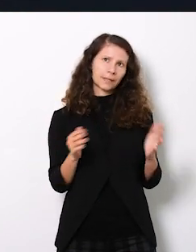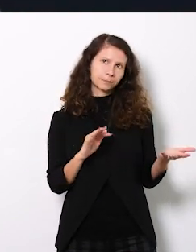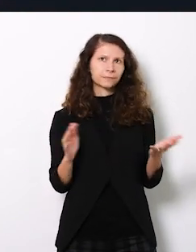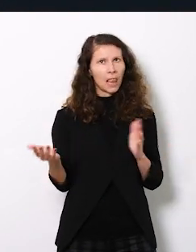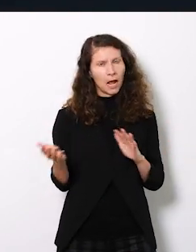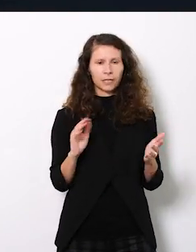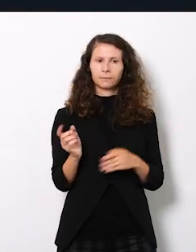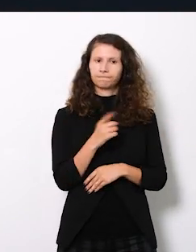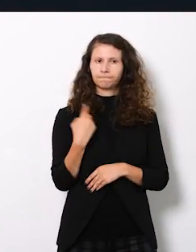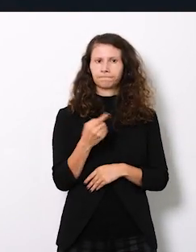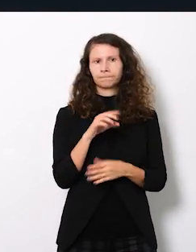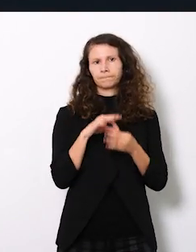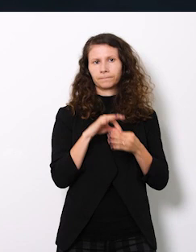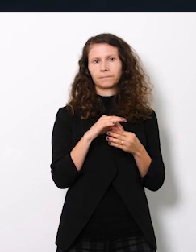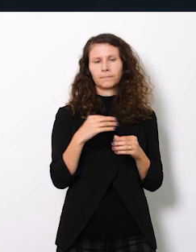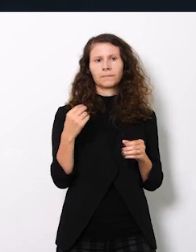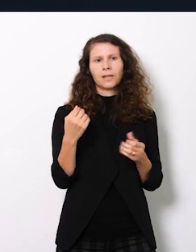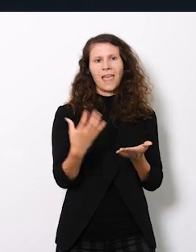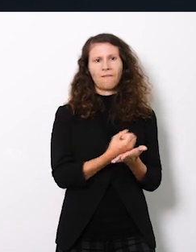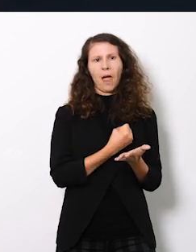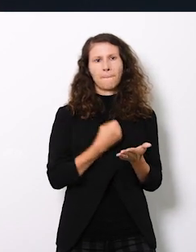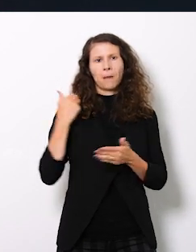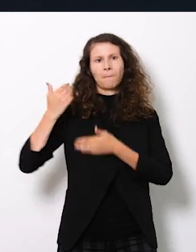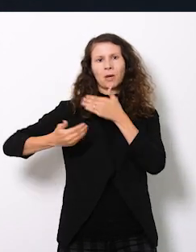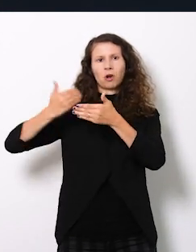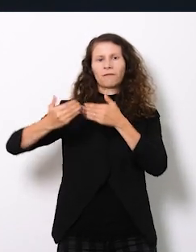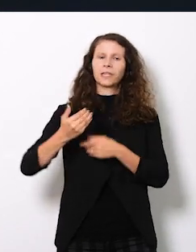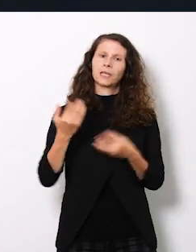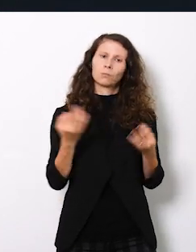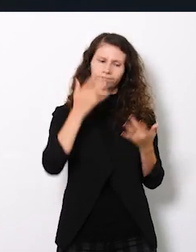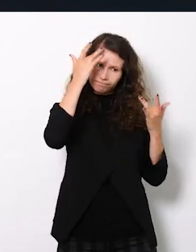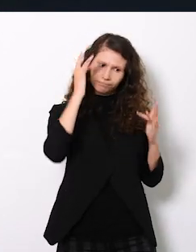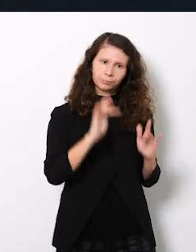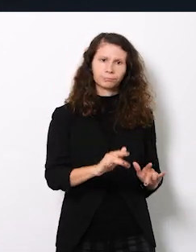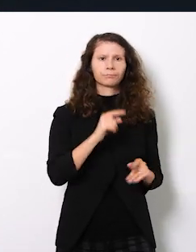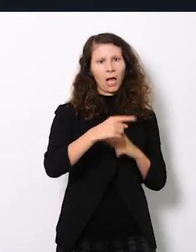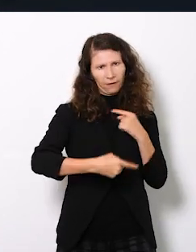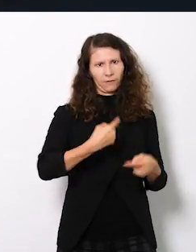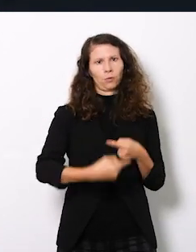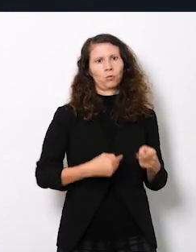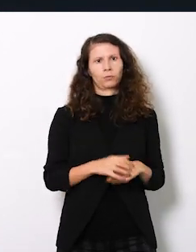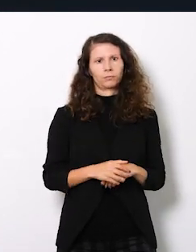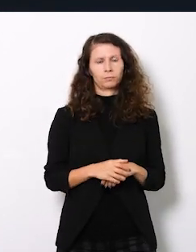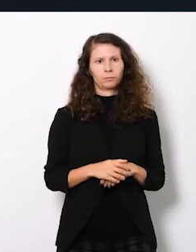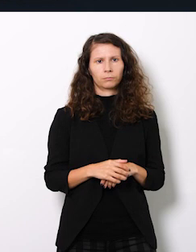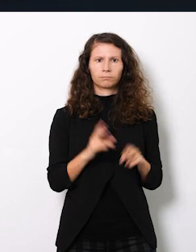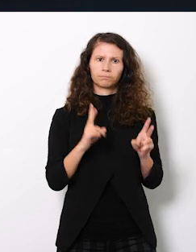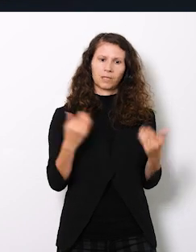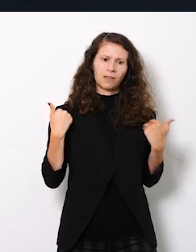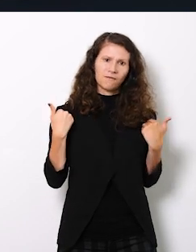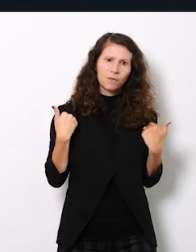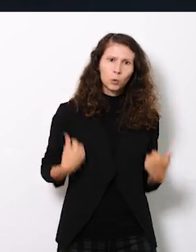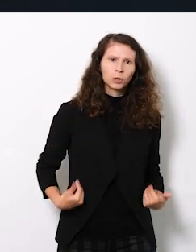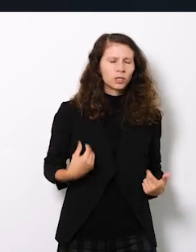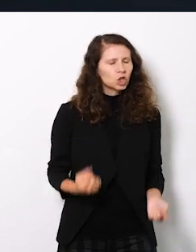der Erwerbsbiografie eine Entwicklung zulassen aus den Bereichen, die schwer physisch in